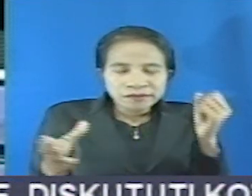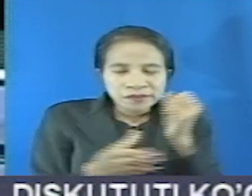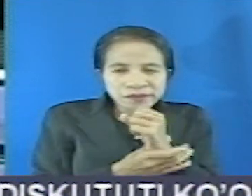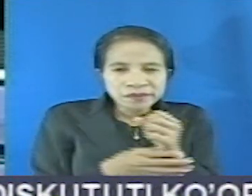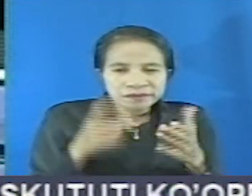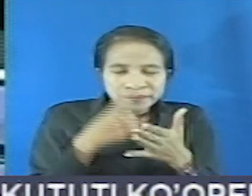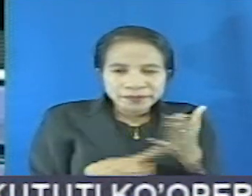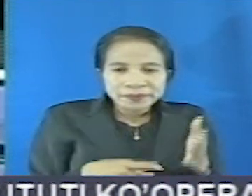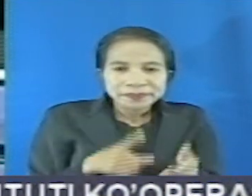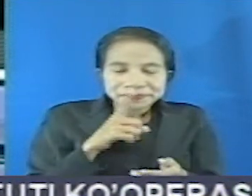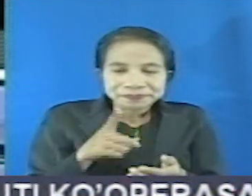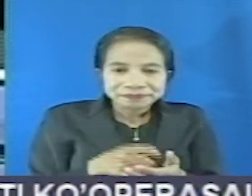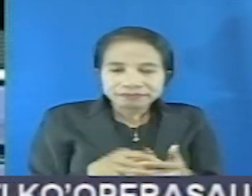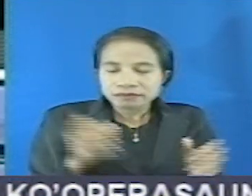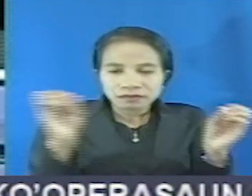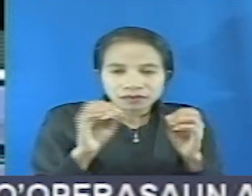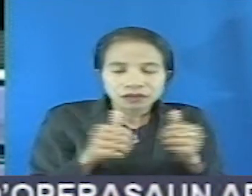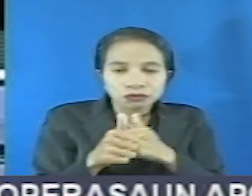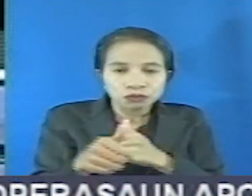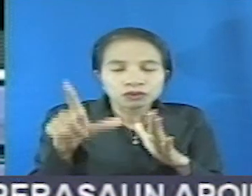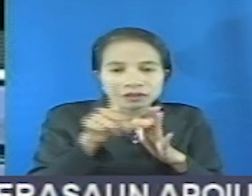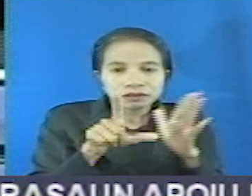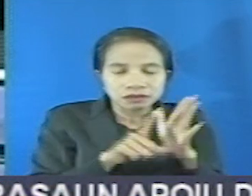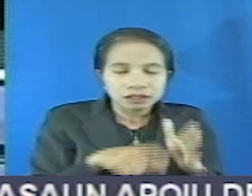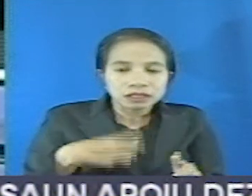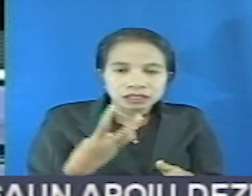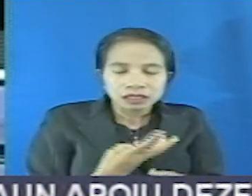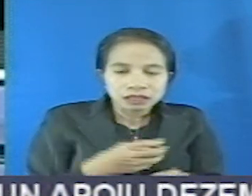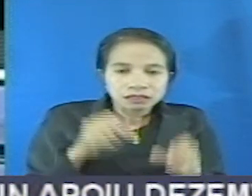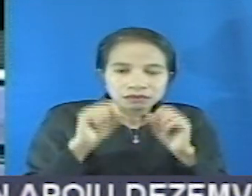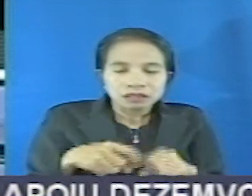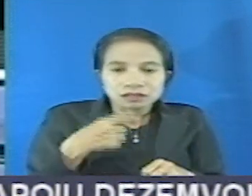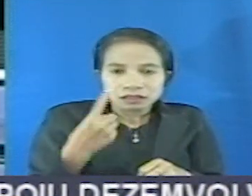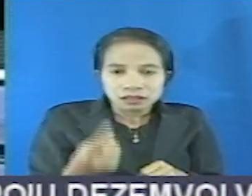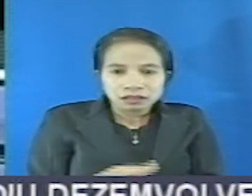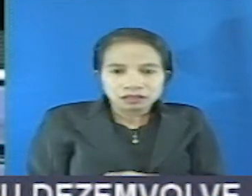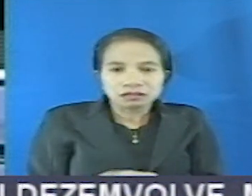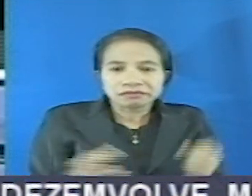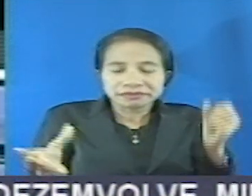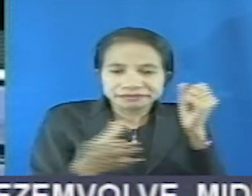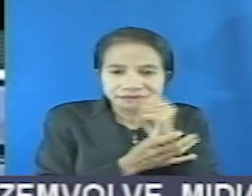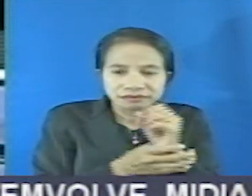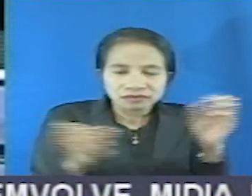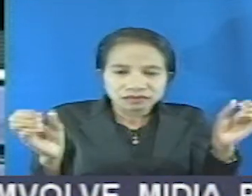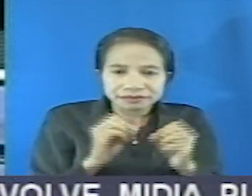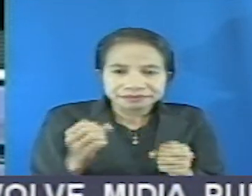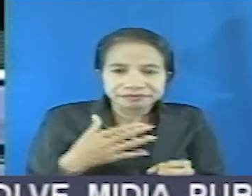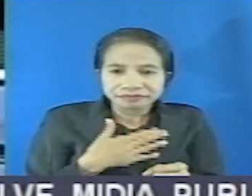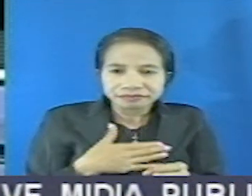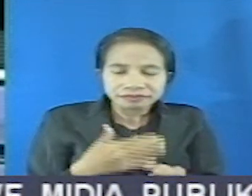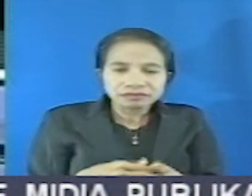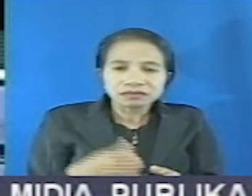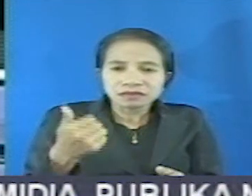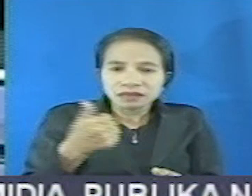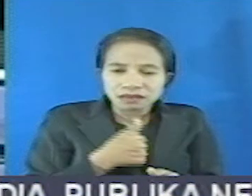nabe lolos latuir le no itabele deha katak atuasaun ida nene Laos a favor ba